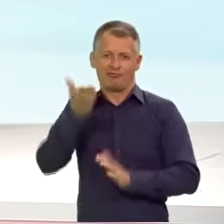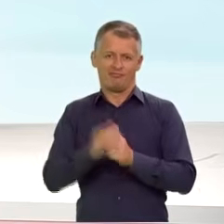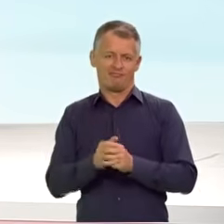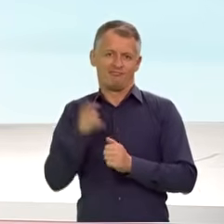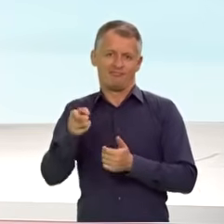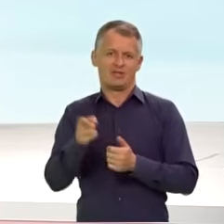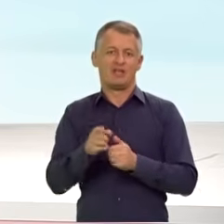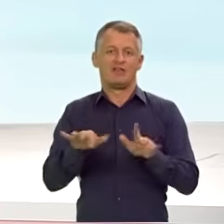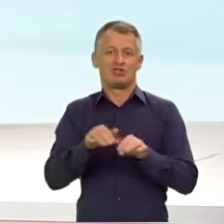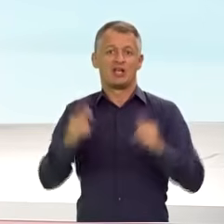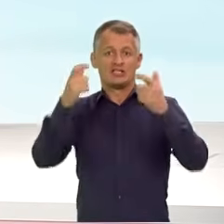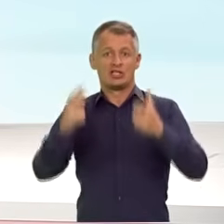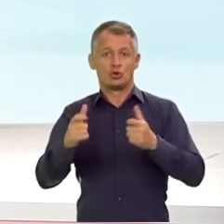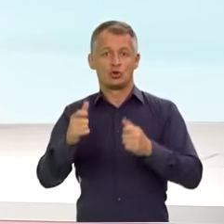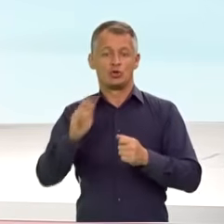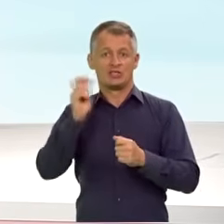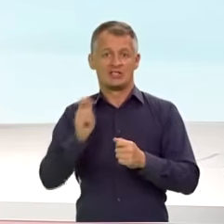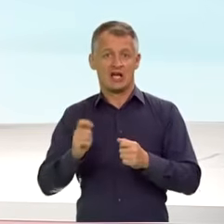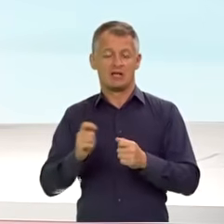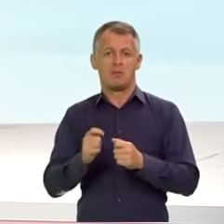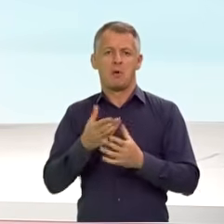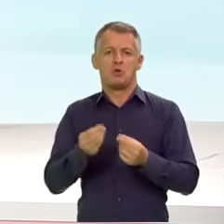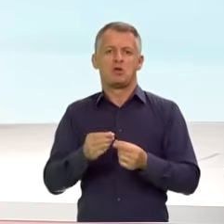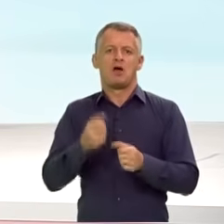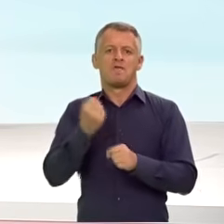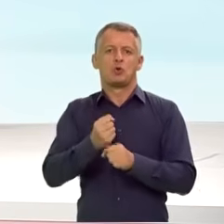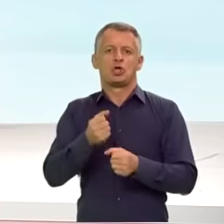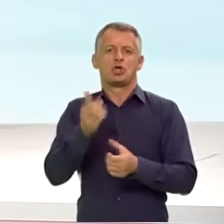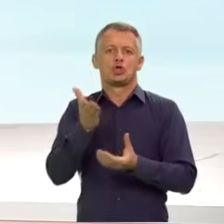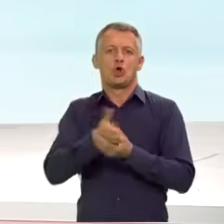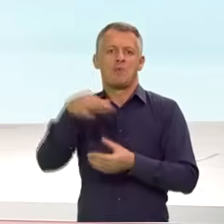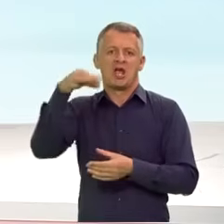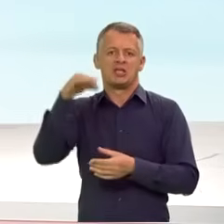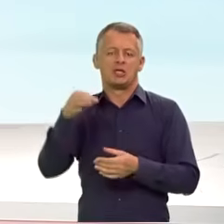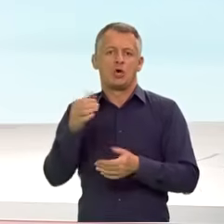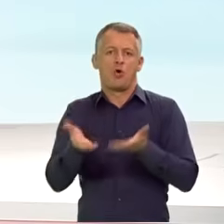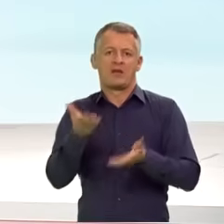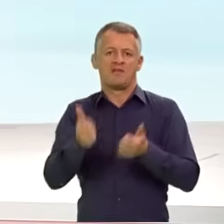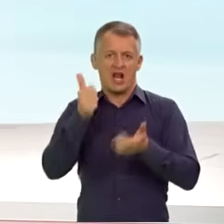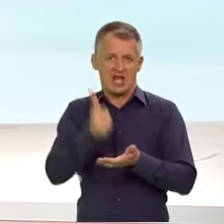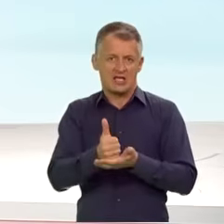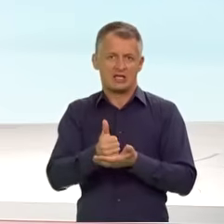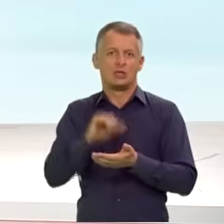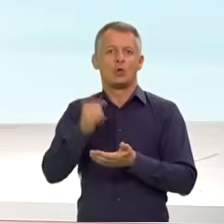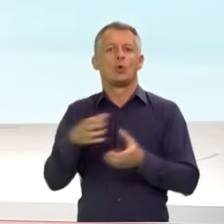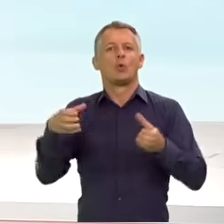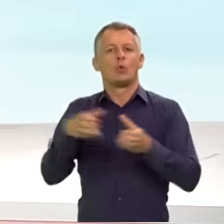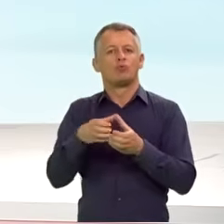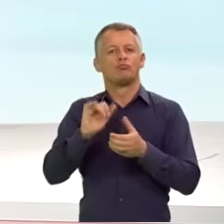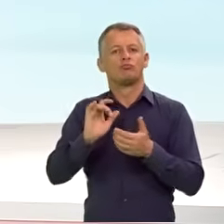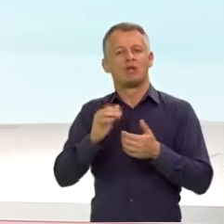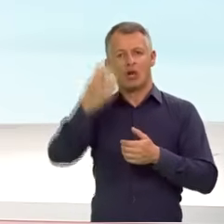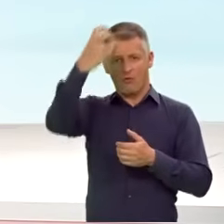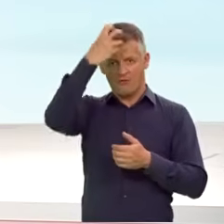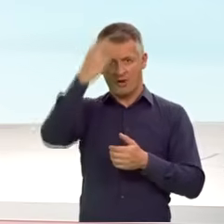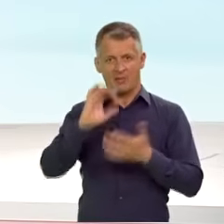Digitalizarea instituțiilor din țara noastră s-a făcut în ultimii ani mai mult pe hârtie decât în realitate. Un cloud guvernamental care va fi creat cu bani din